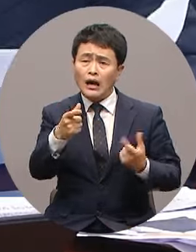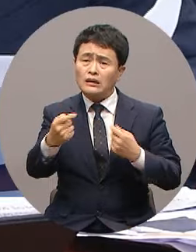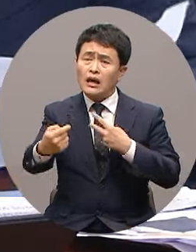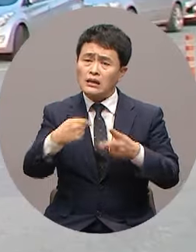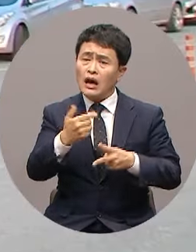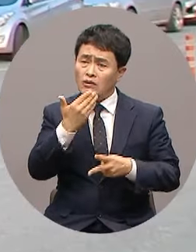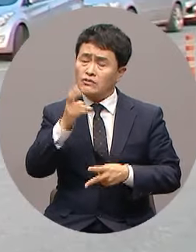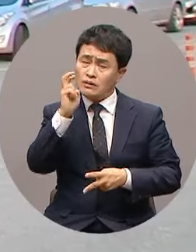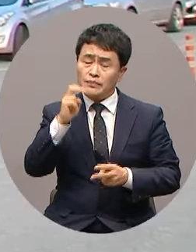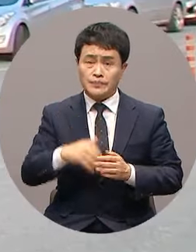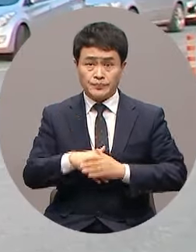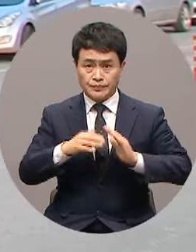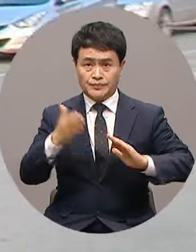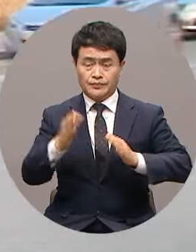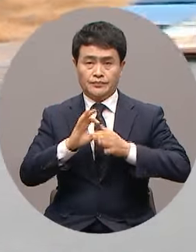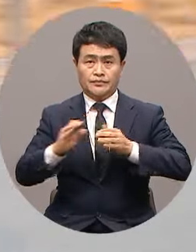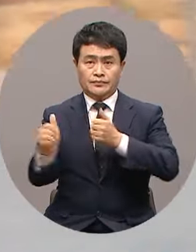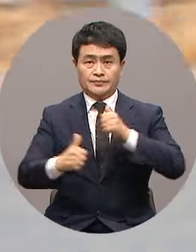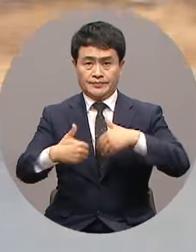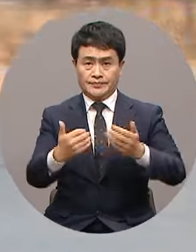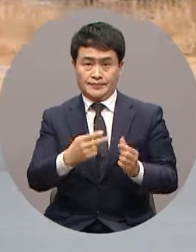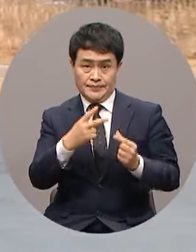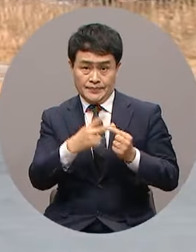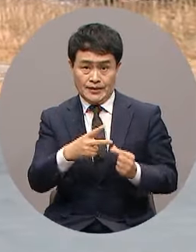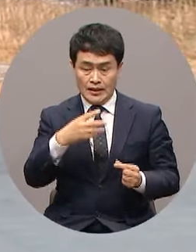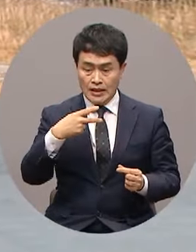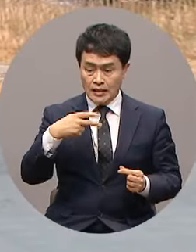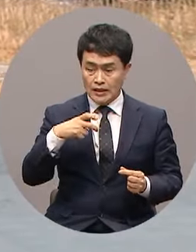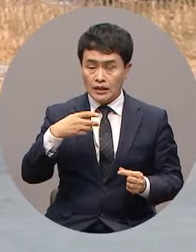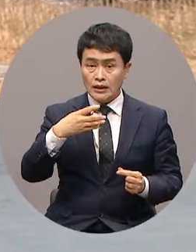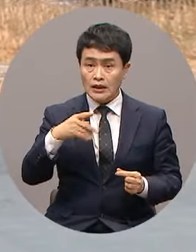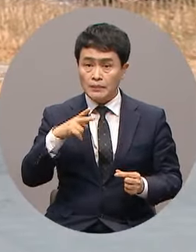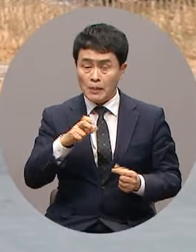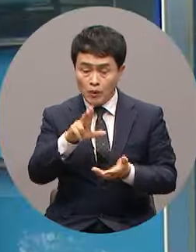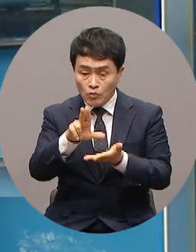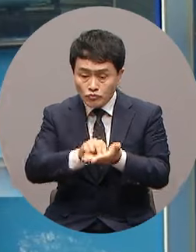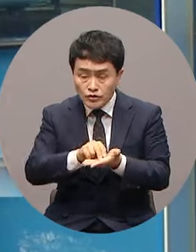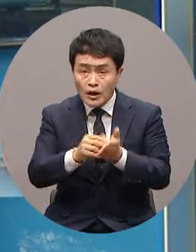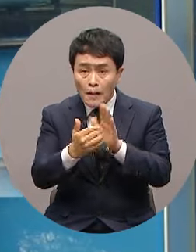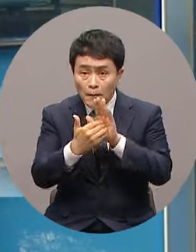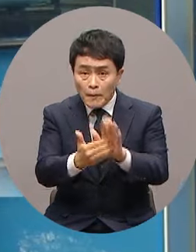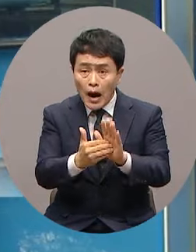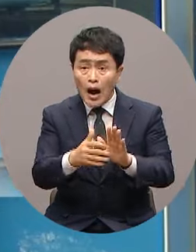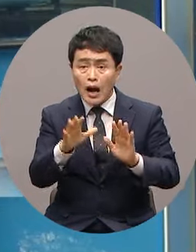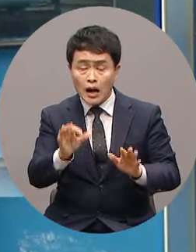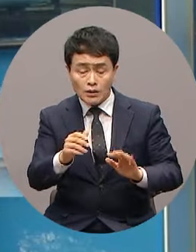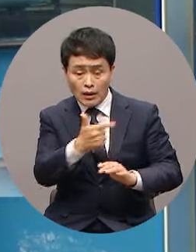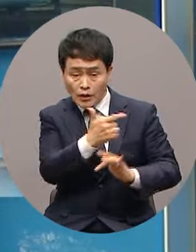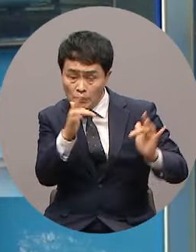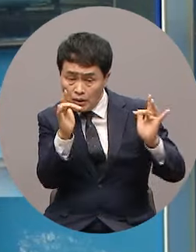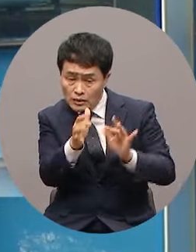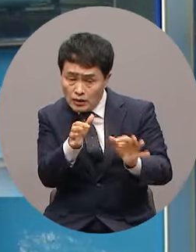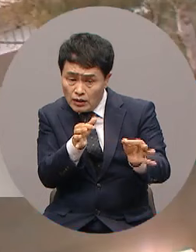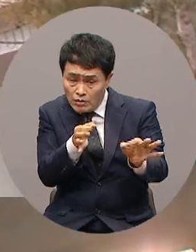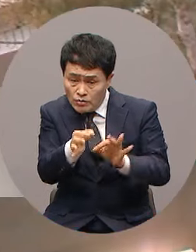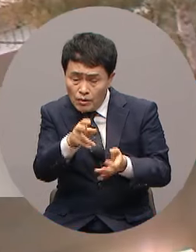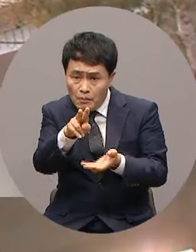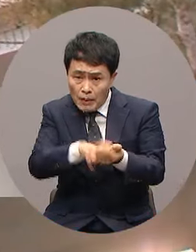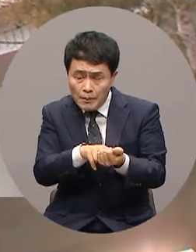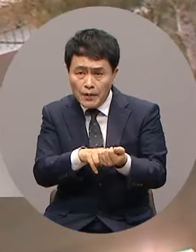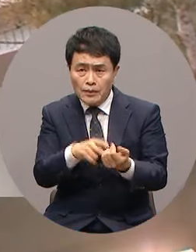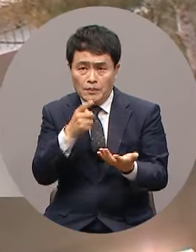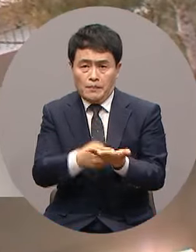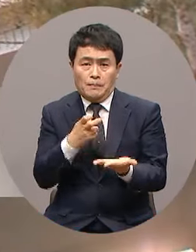봅니다. 공정거래위원회는 제2의 티메프 사태를 막기 위한 대규모 유통업법 개정안을 발표했습니다. 핵심은